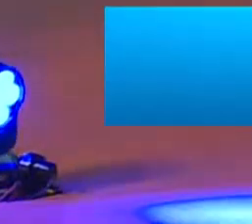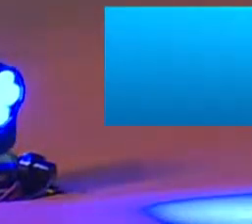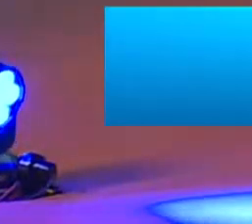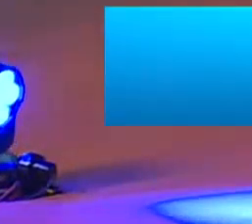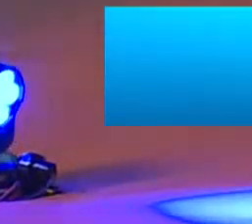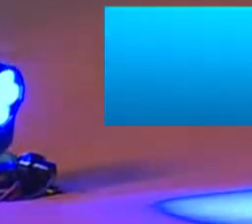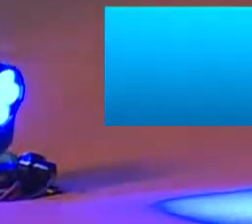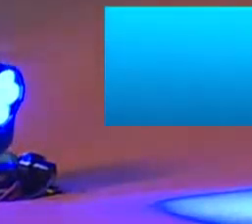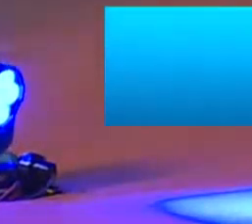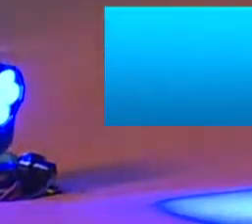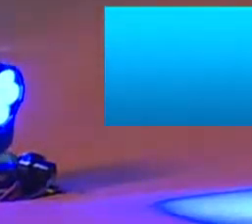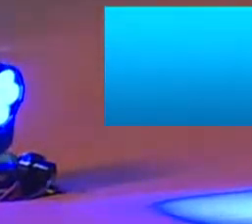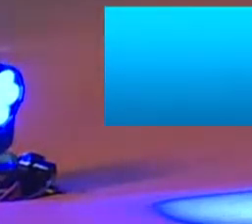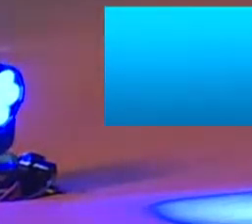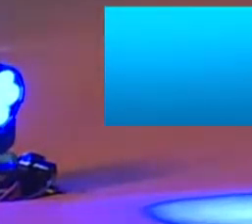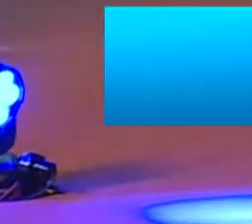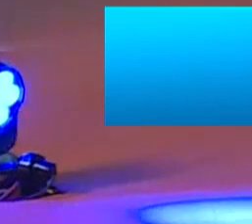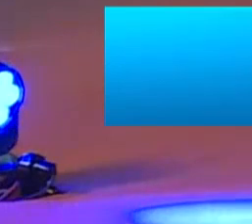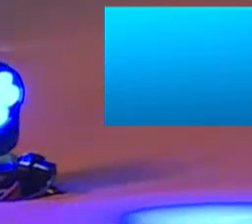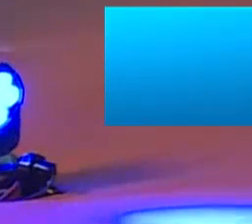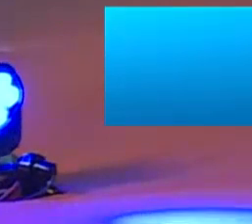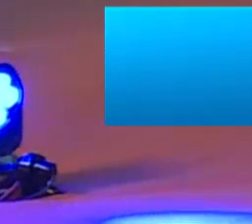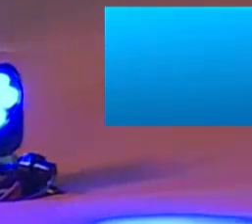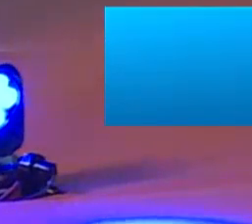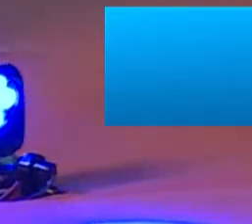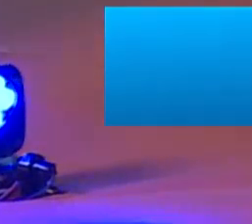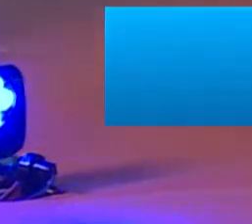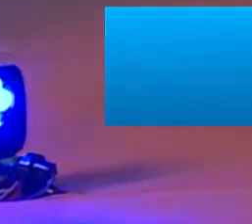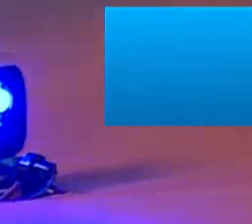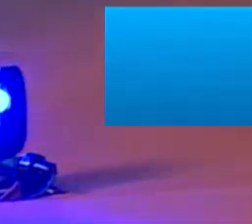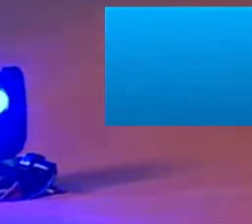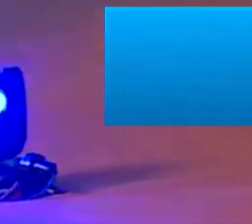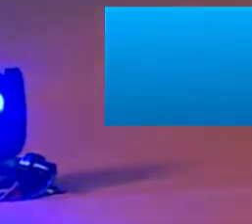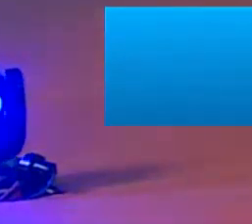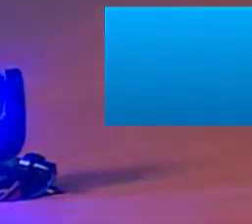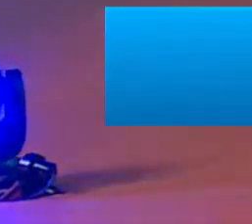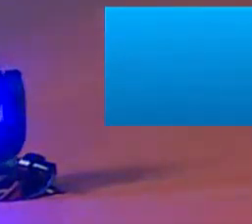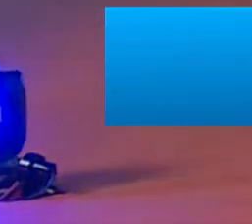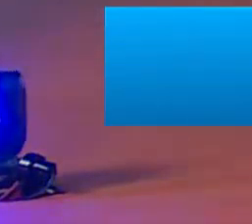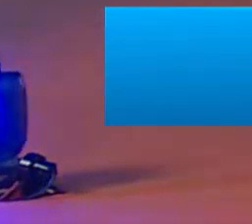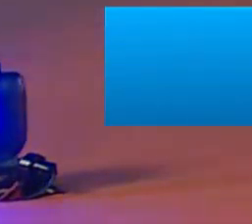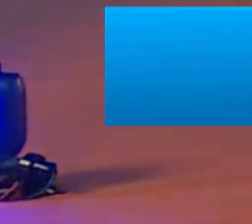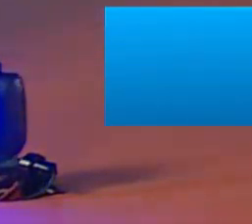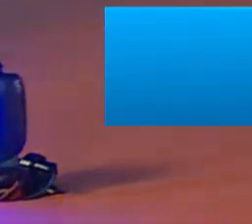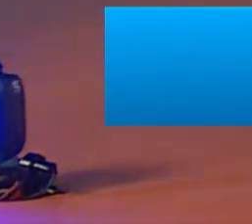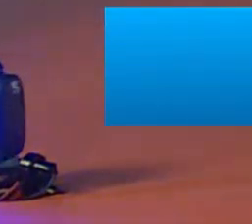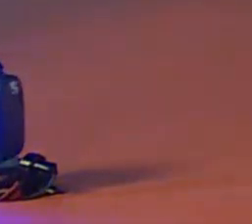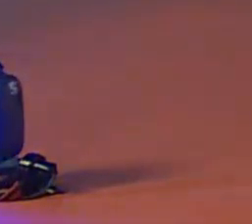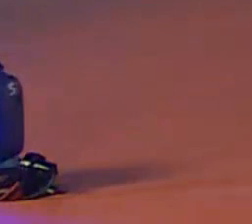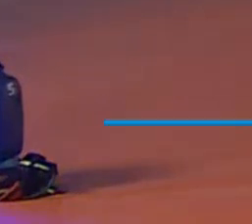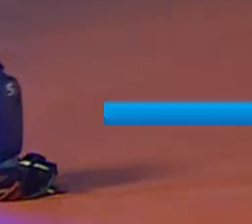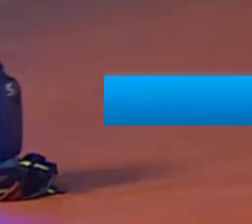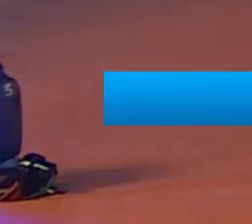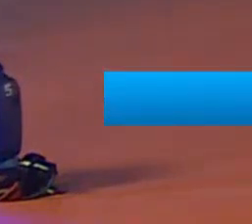שלום דוריה, אז כן, ממש היום לפני שנה נטע ברזילאי זכתה באירוויזיון והביאה אותו לכאן לישראל. אז היא אולי אמרה על